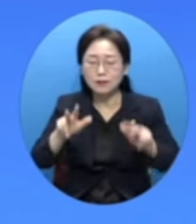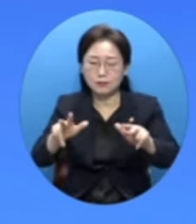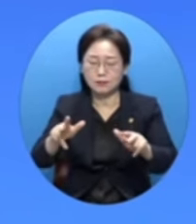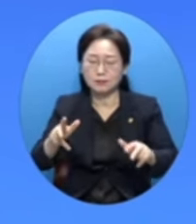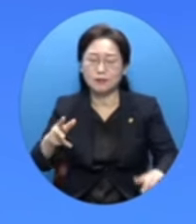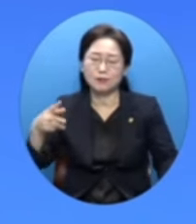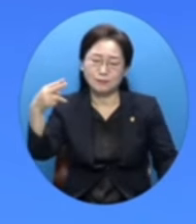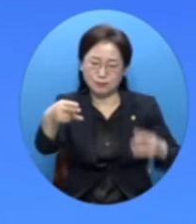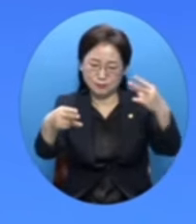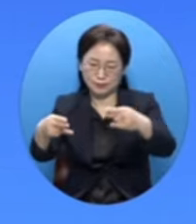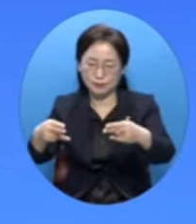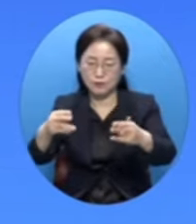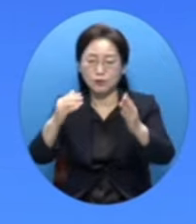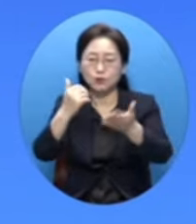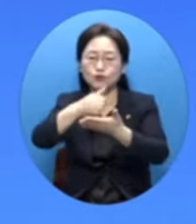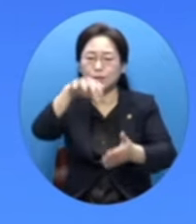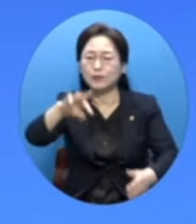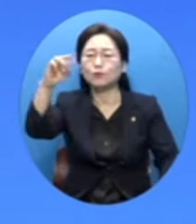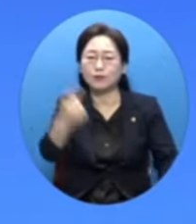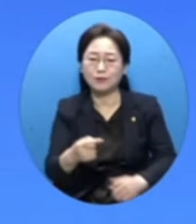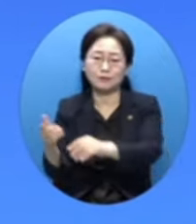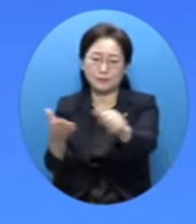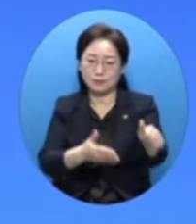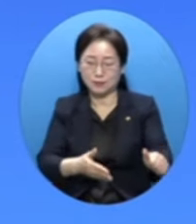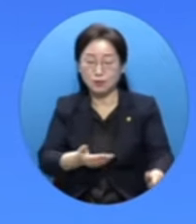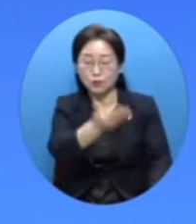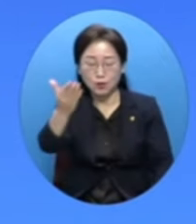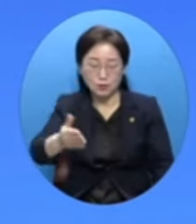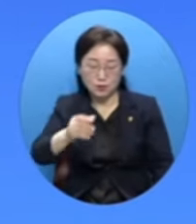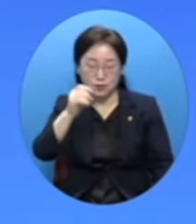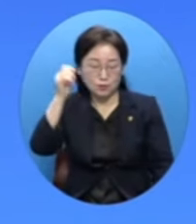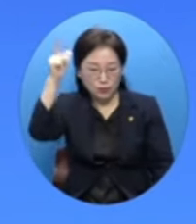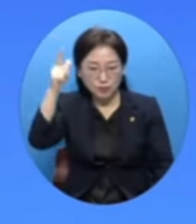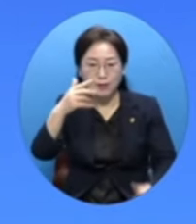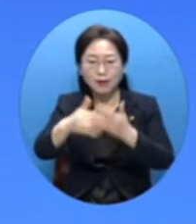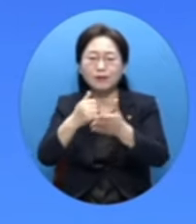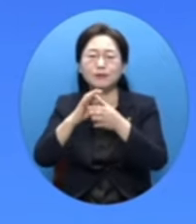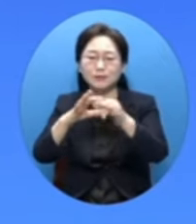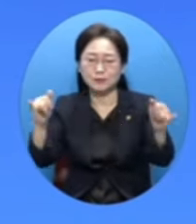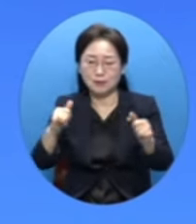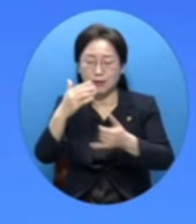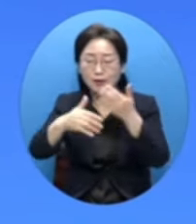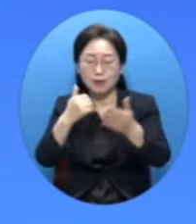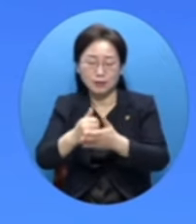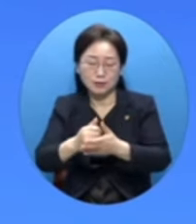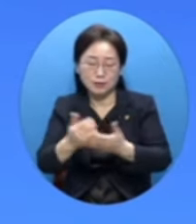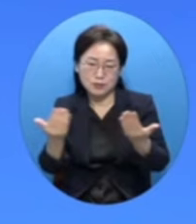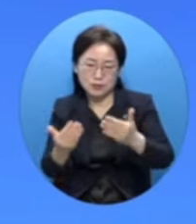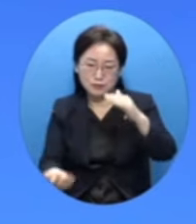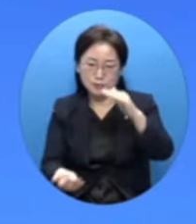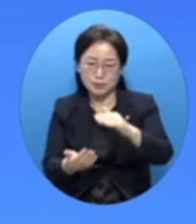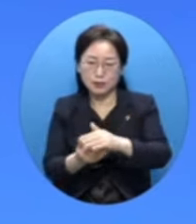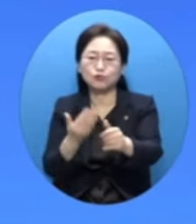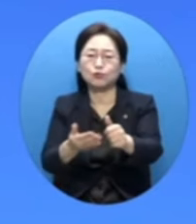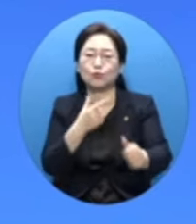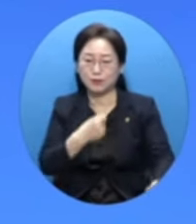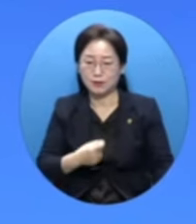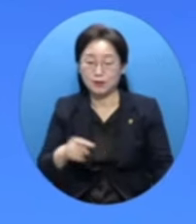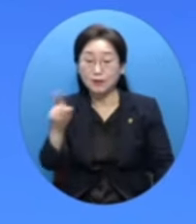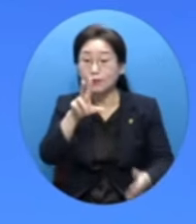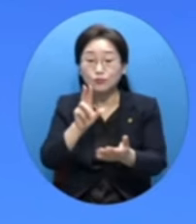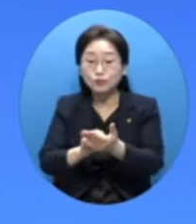돌아나오시길 바랍니다. 여러분 위대한 하나님의 사람들입니다. 여러분을 통해 하나님의 위대한 역사를 이루시길 원하는 것입니다. 어떤